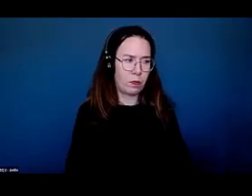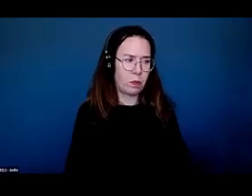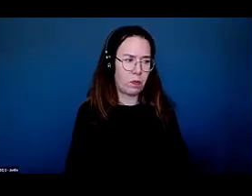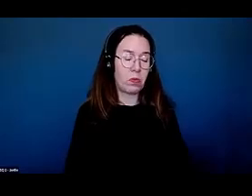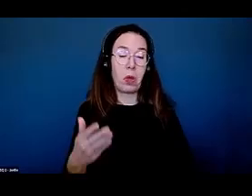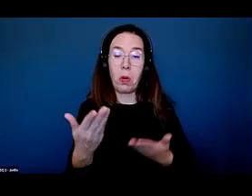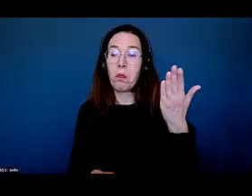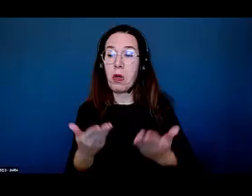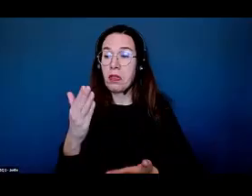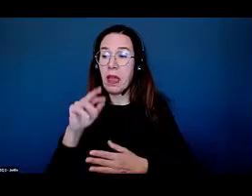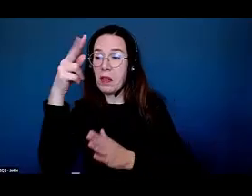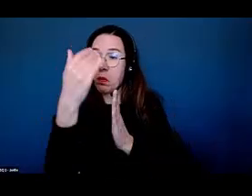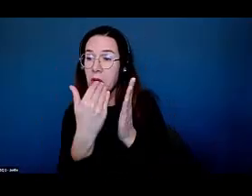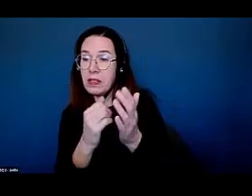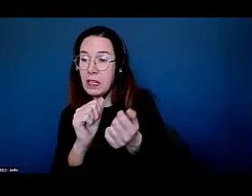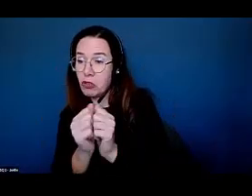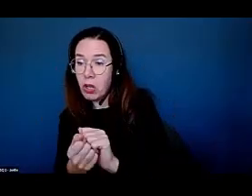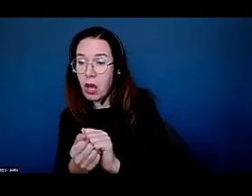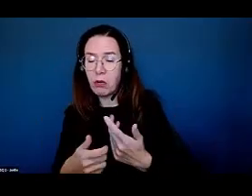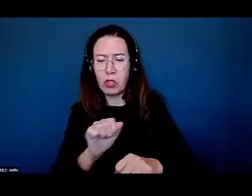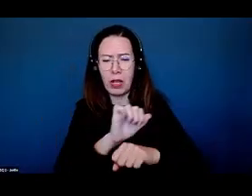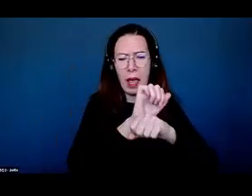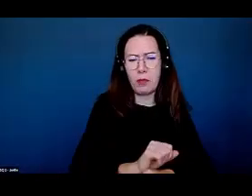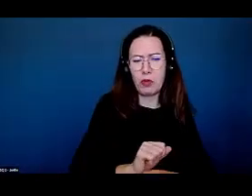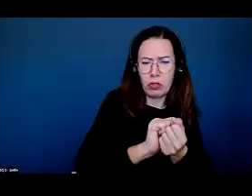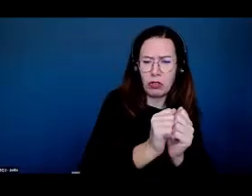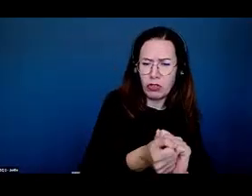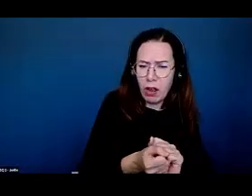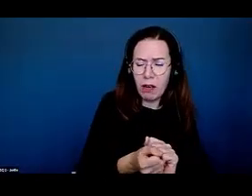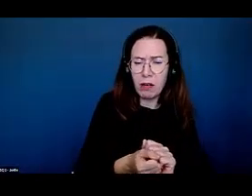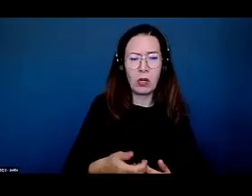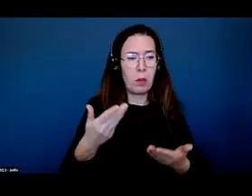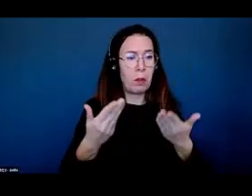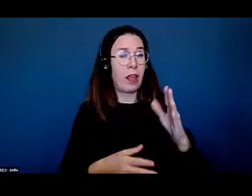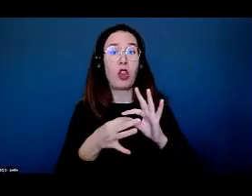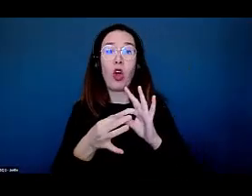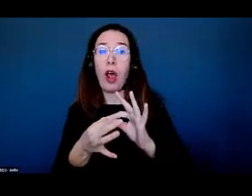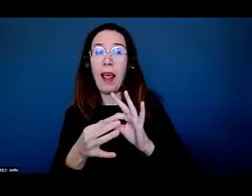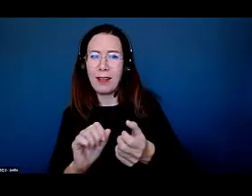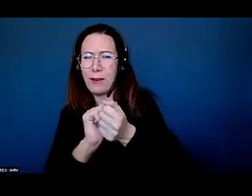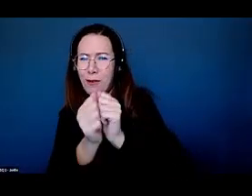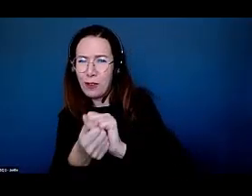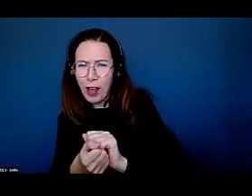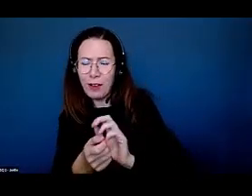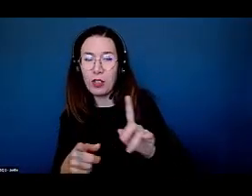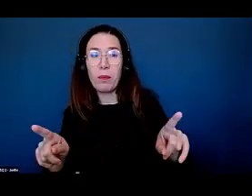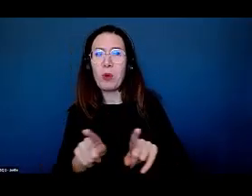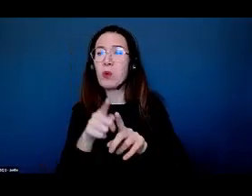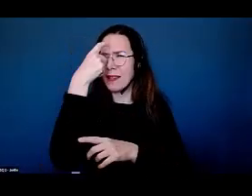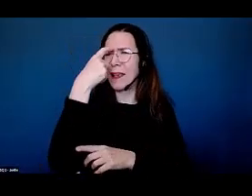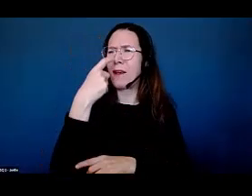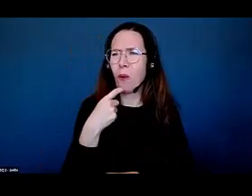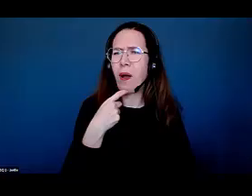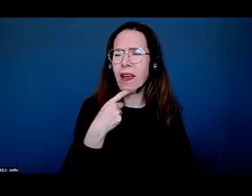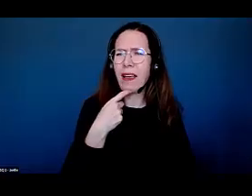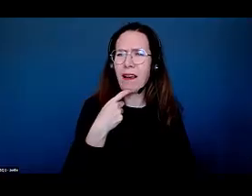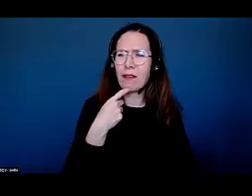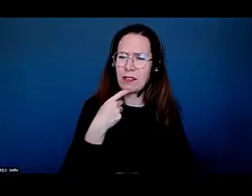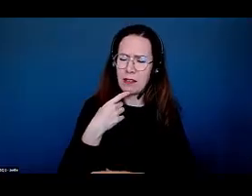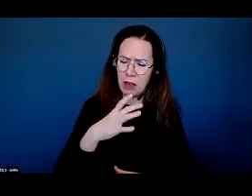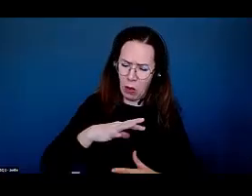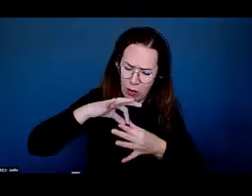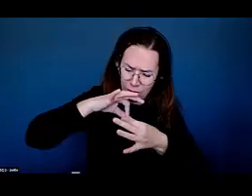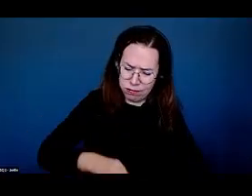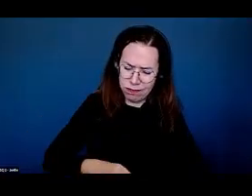Cela veut dire peut-être changer les politiques, les pratiques, les relations et les croyances que nous